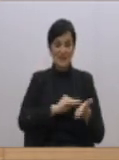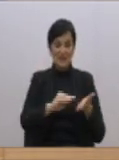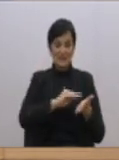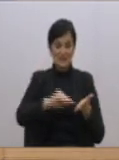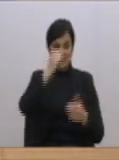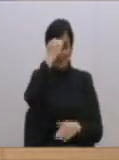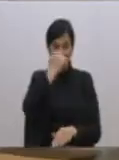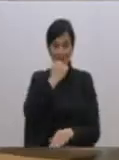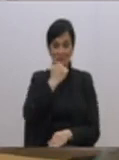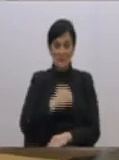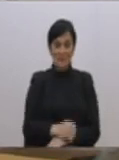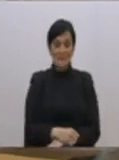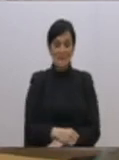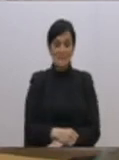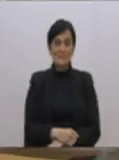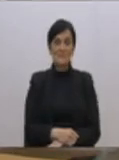Მადლობა.